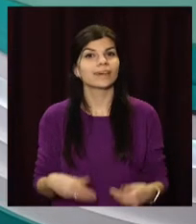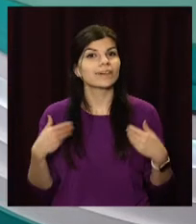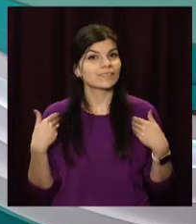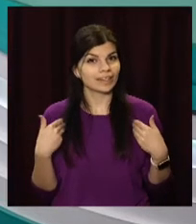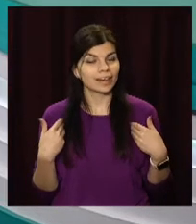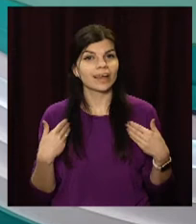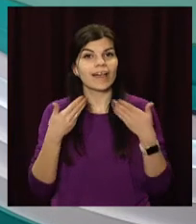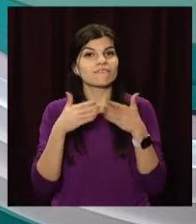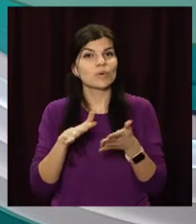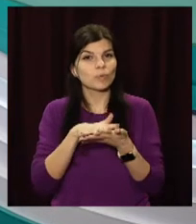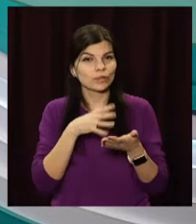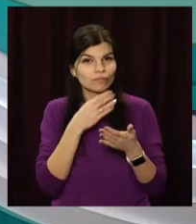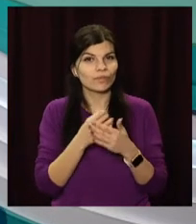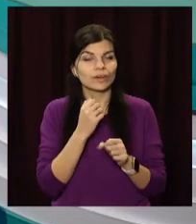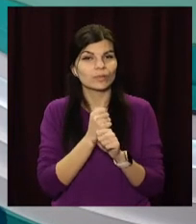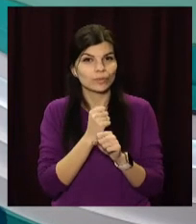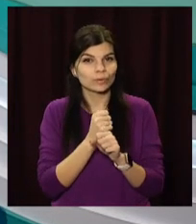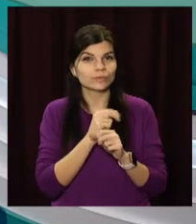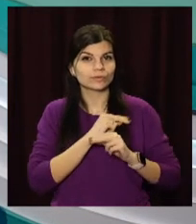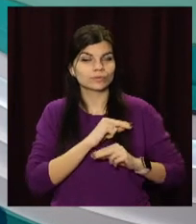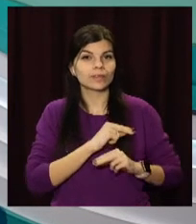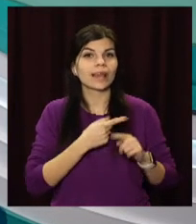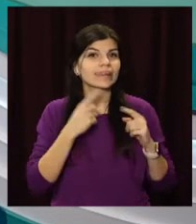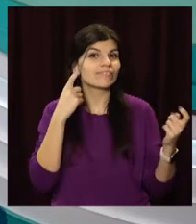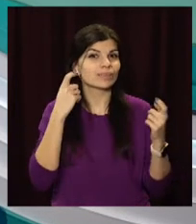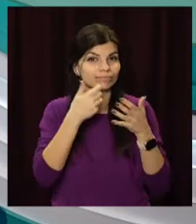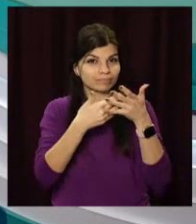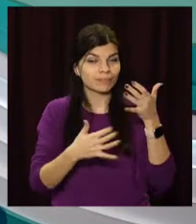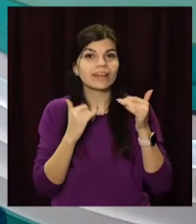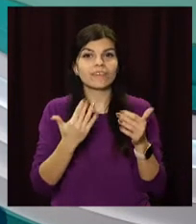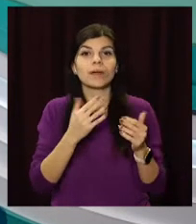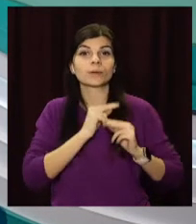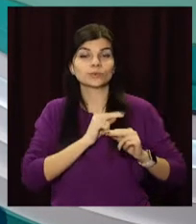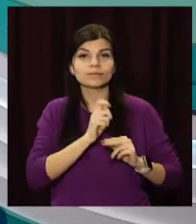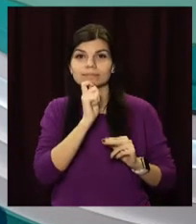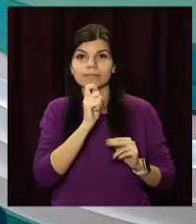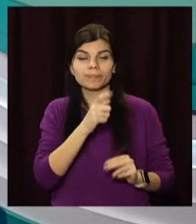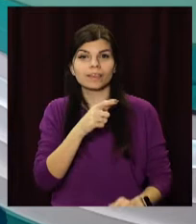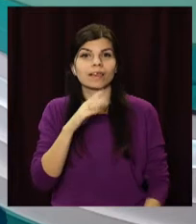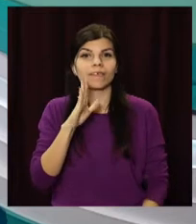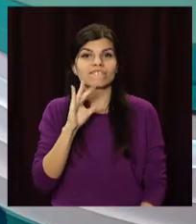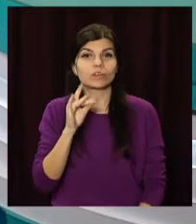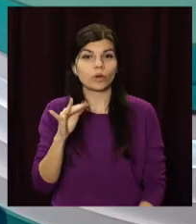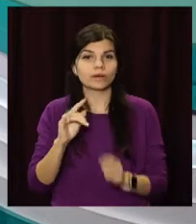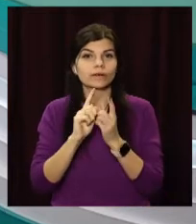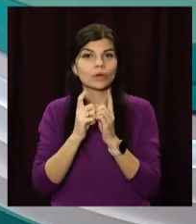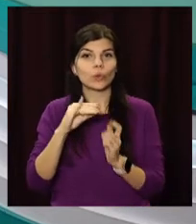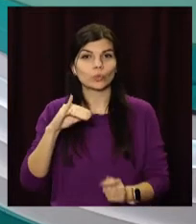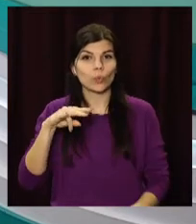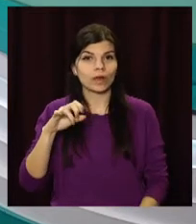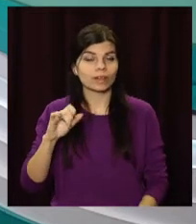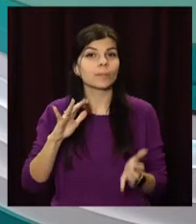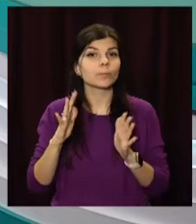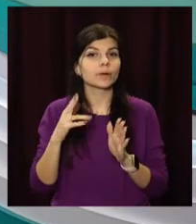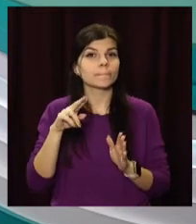Вітаю! Відкритий продовжує свою роботу і зараз інформаційний блок новин. Для вас працюють Вікторія Вахрушина та сурдоперекладачка Юліана Пуговкіна. І про